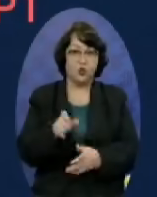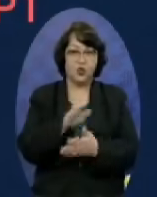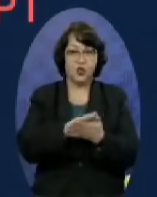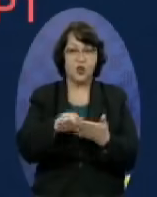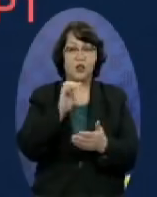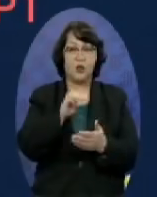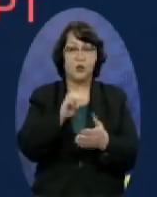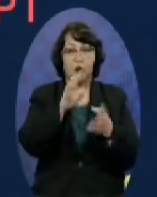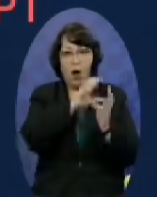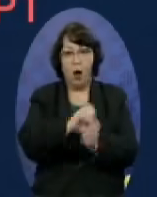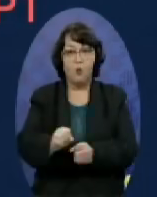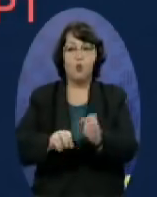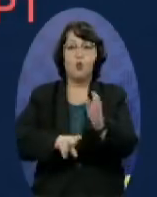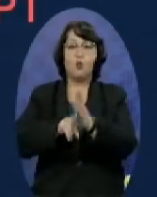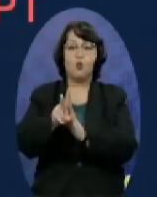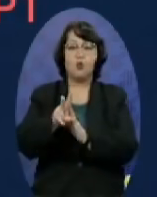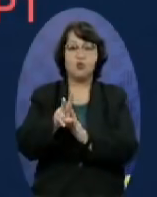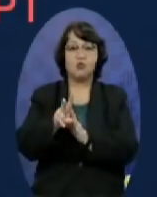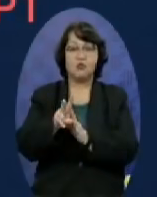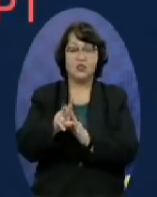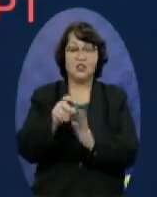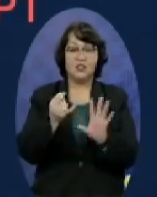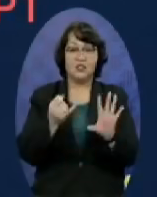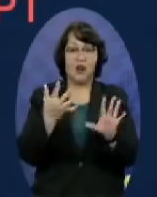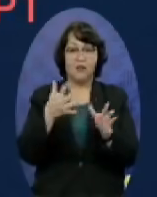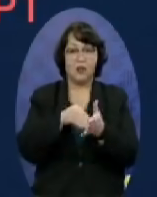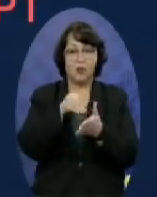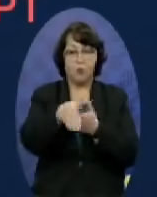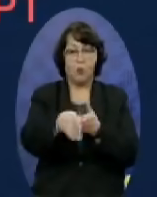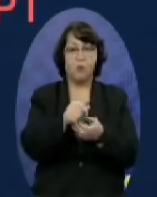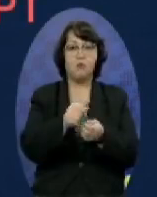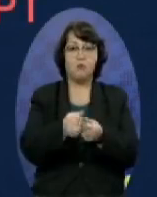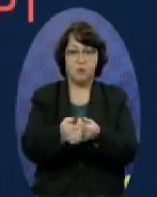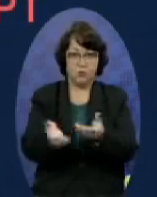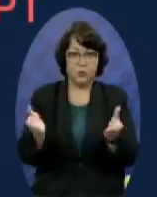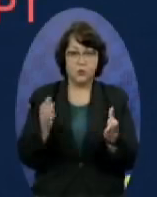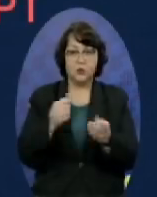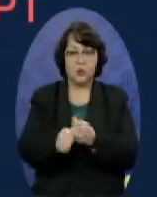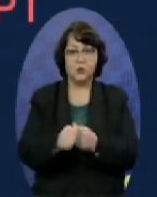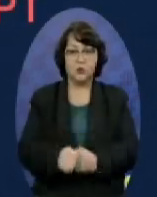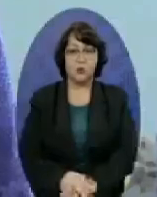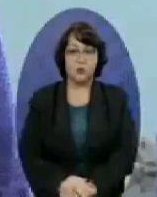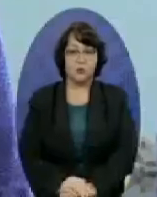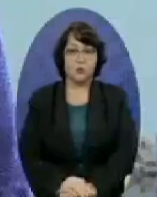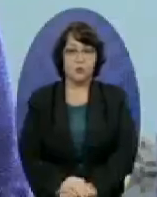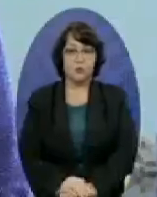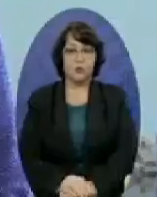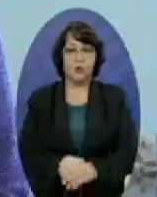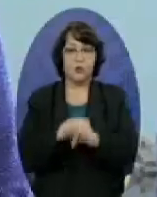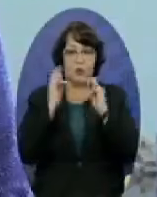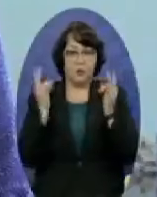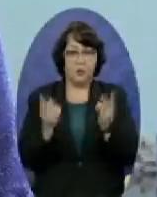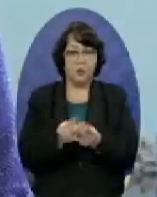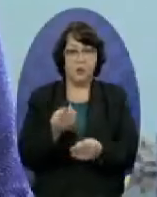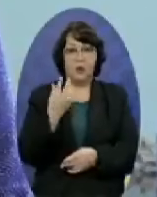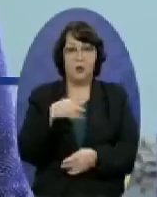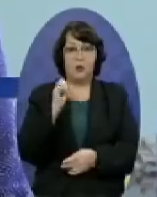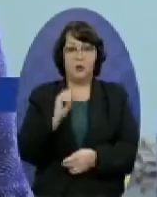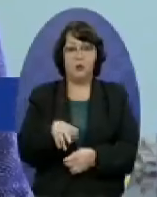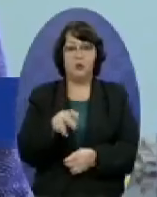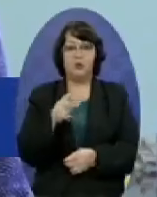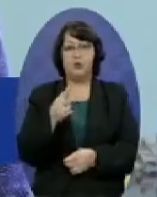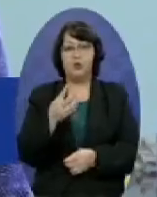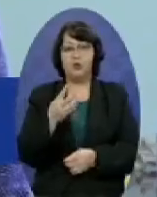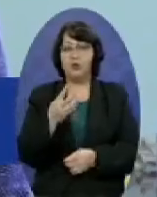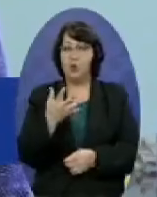тэтгэвэр авах эрхтэй болж за үүнд 65 тэрбум төгрөг зарцуулна гэсэн тооцоог гаргажээ. Нийгмийн даатгал 45,200